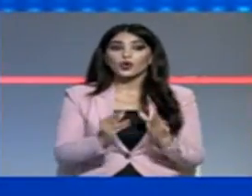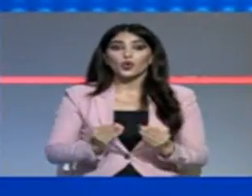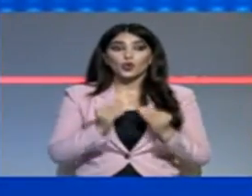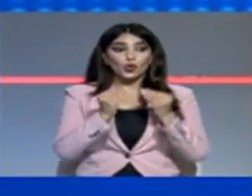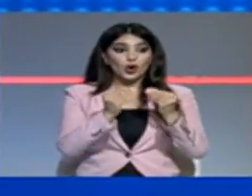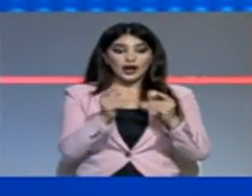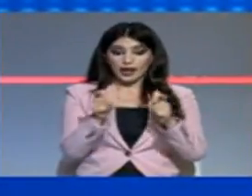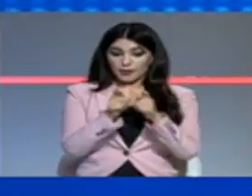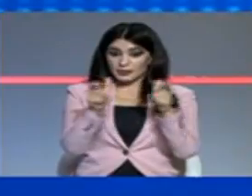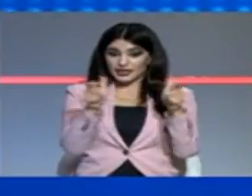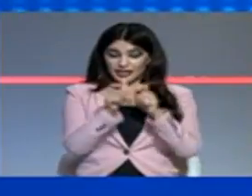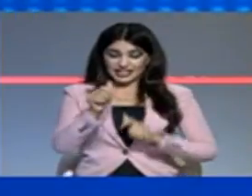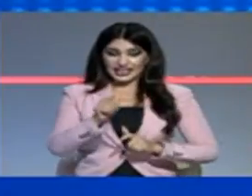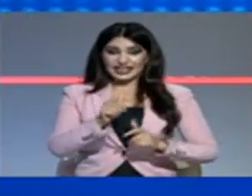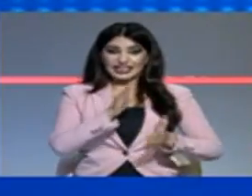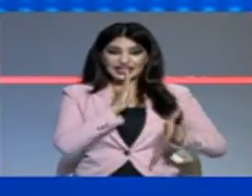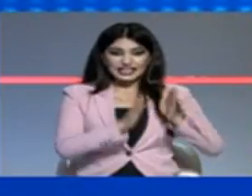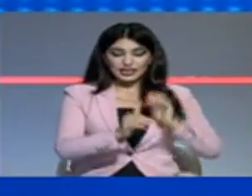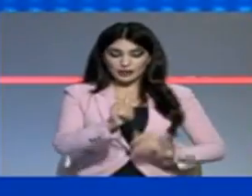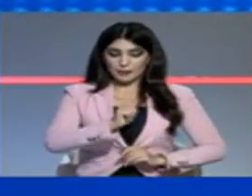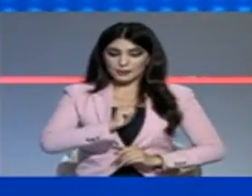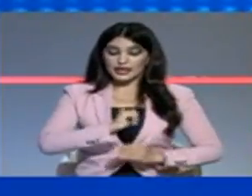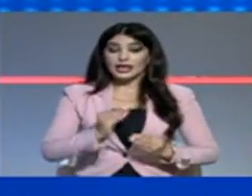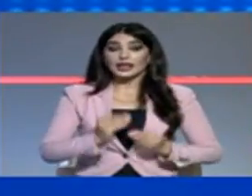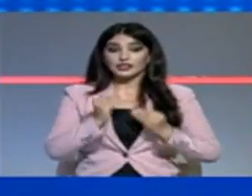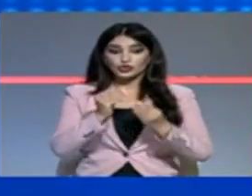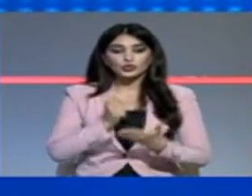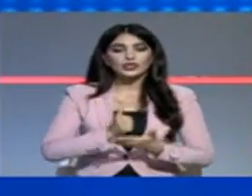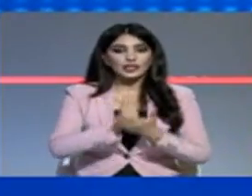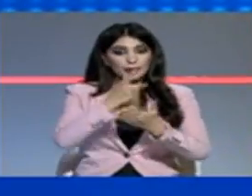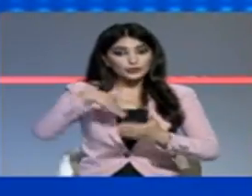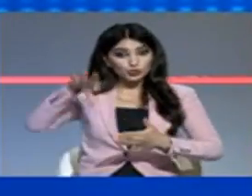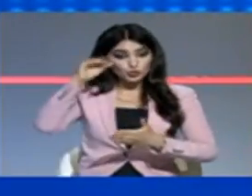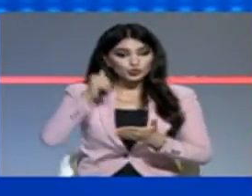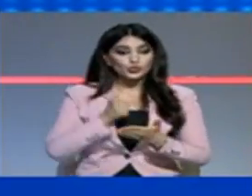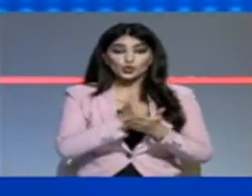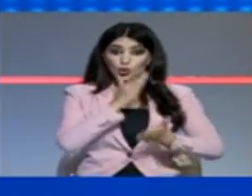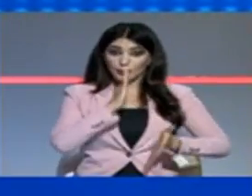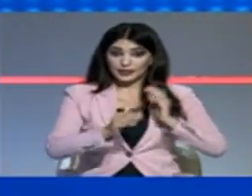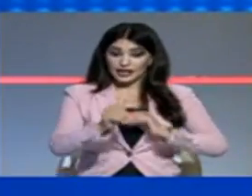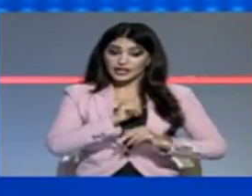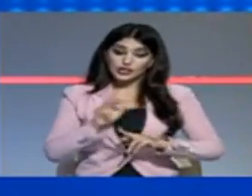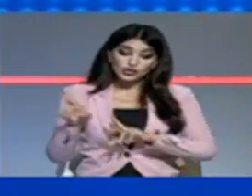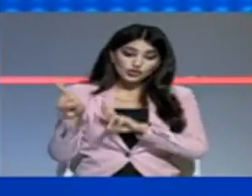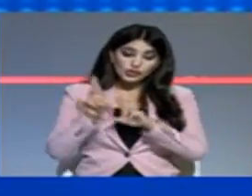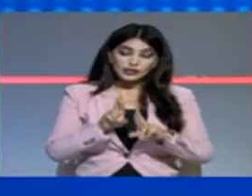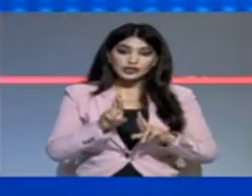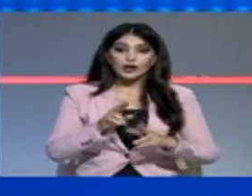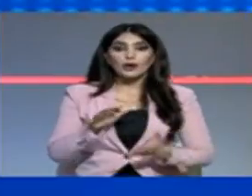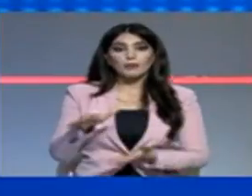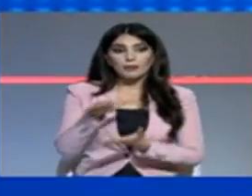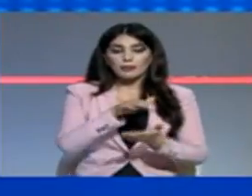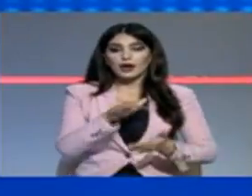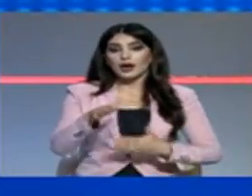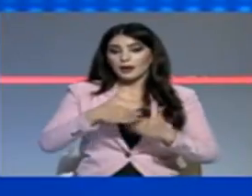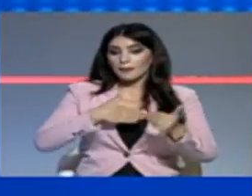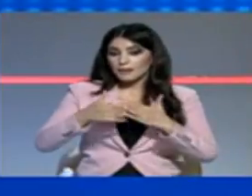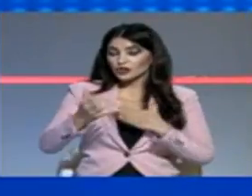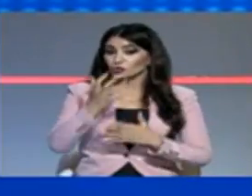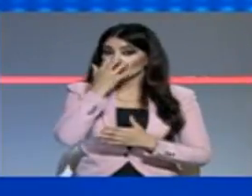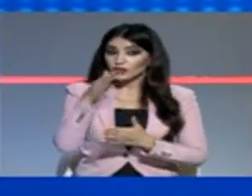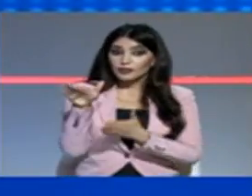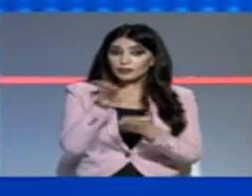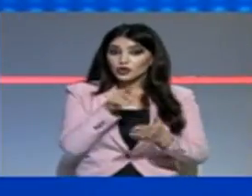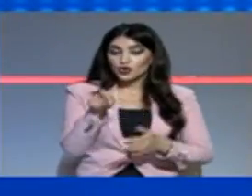المصحات الخاصه على ذمه الدوله في موجبات وباء الكرونا الى حين العوده الى التزود الطبيعي بمده الاكسجين